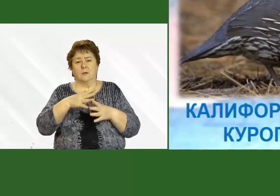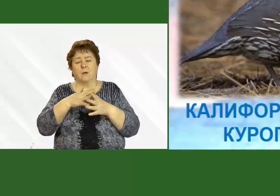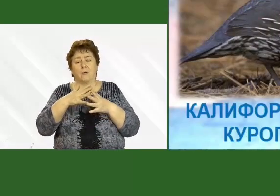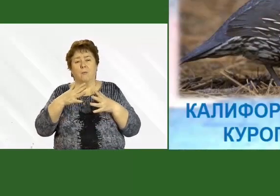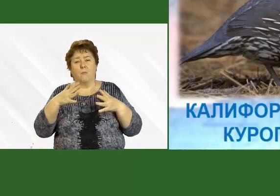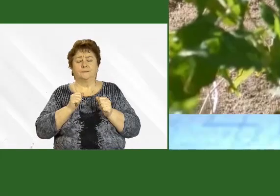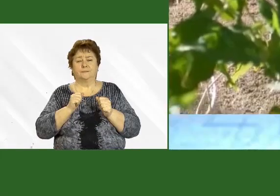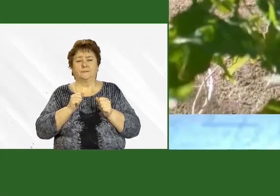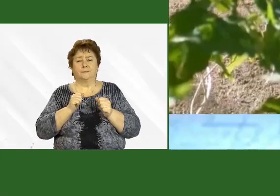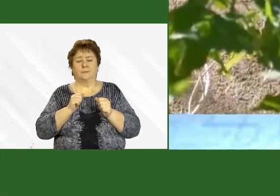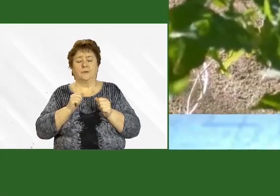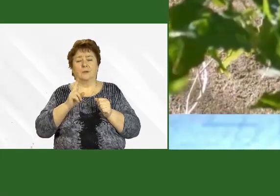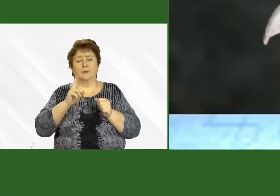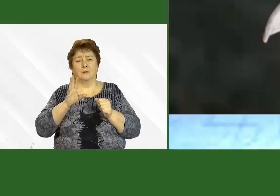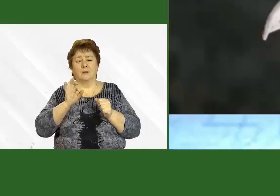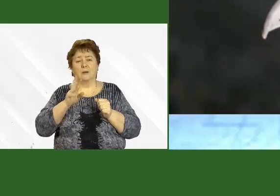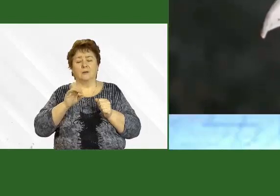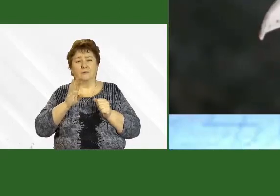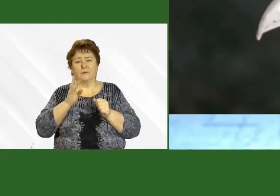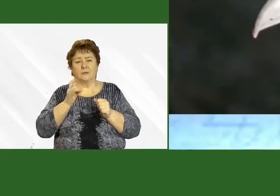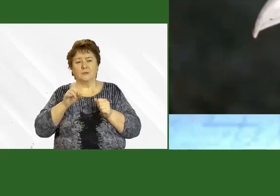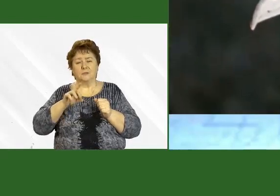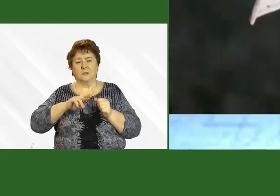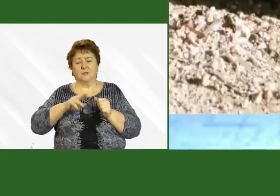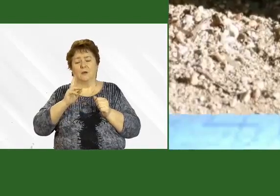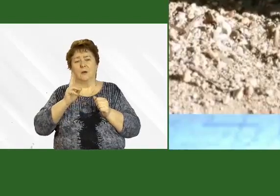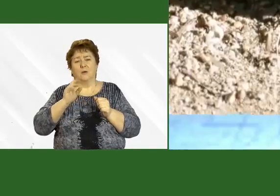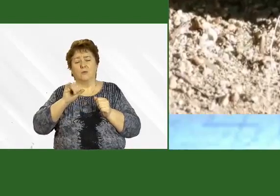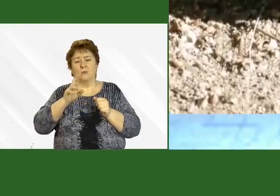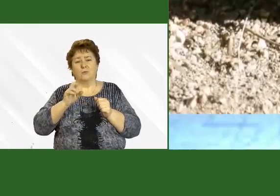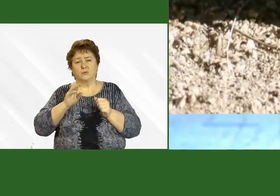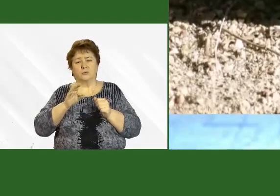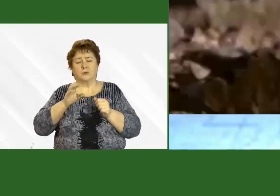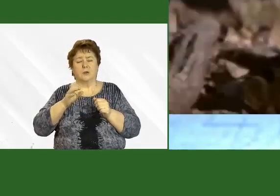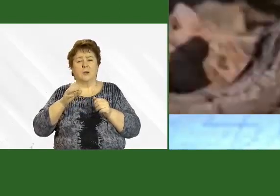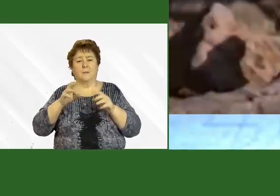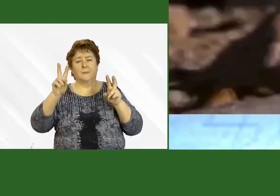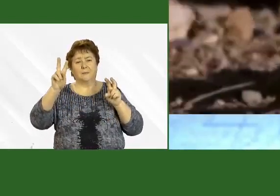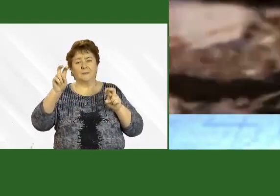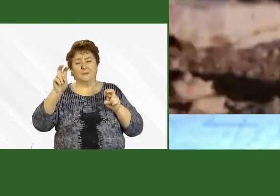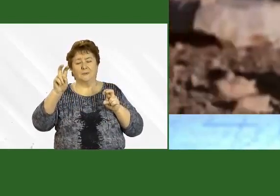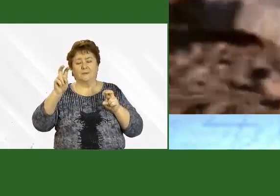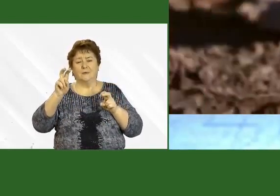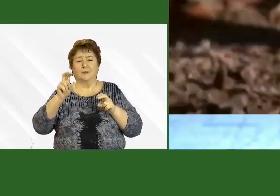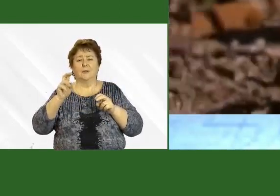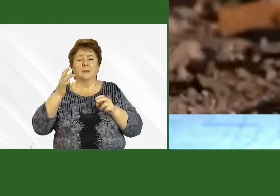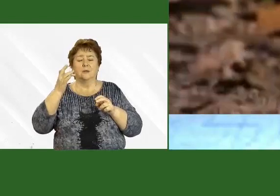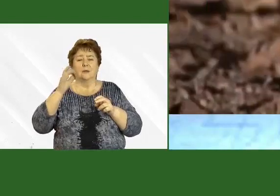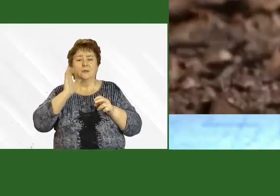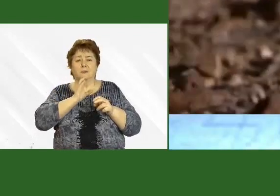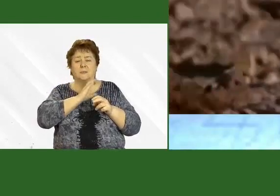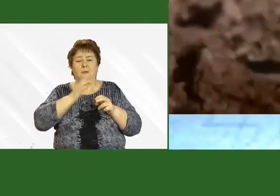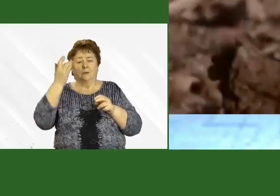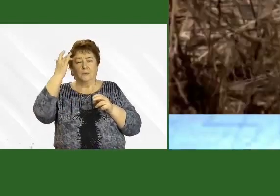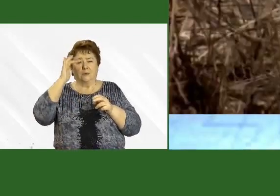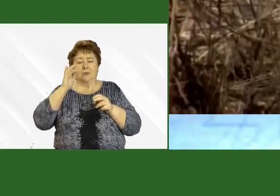килограмм калифорнийская кукушка символ северо-американских пустынь она